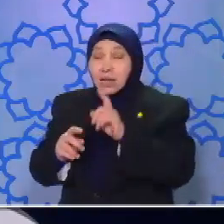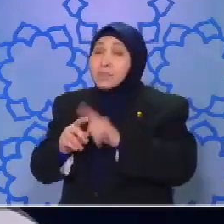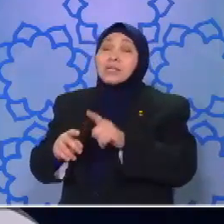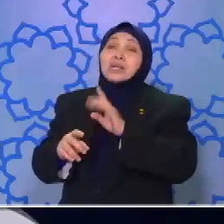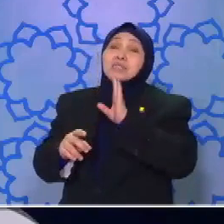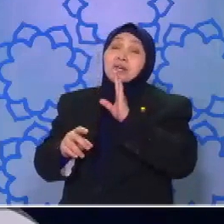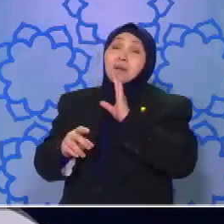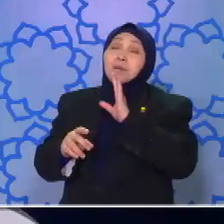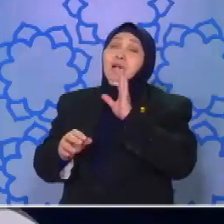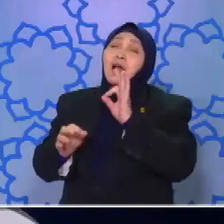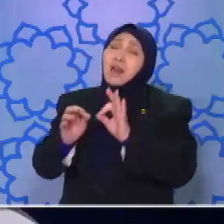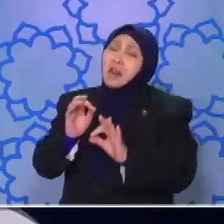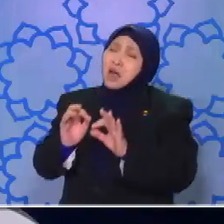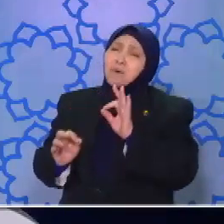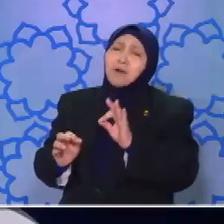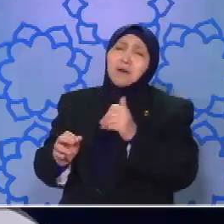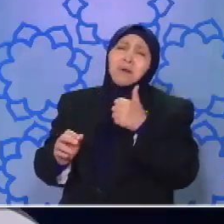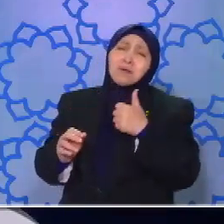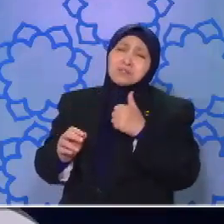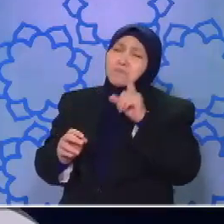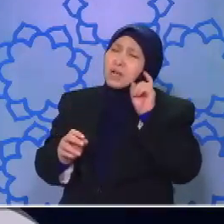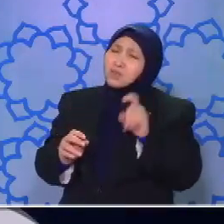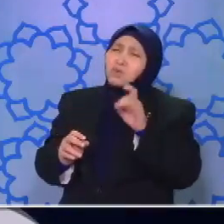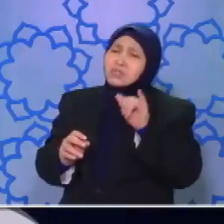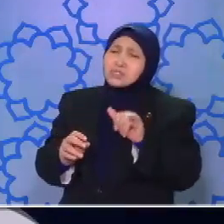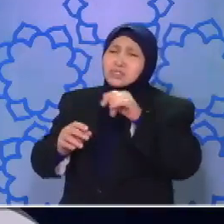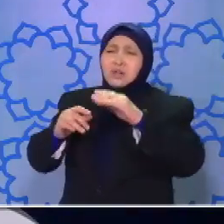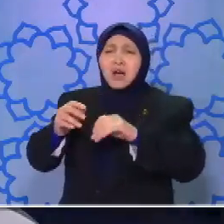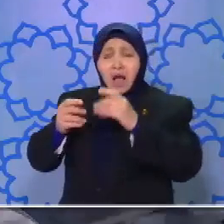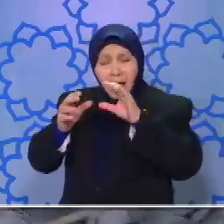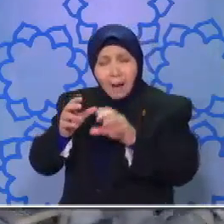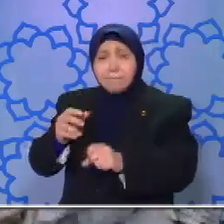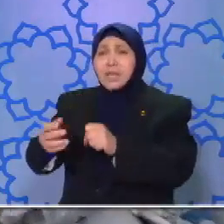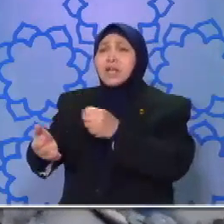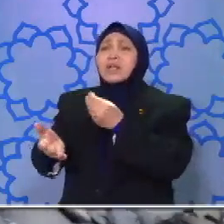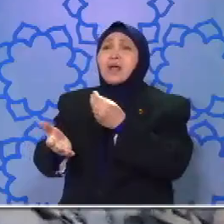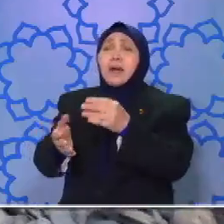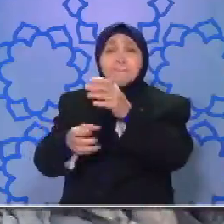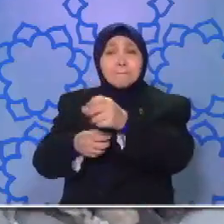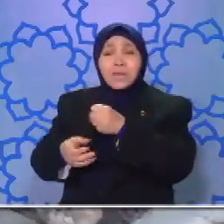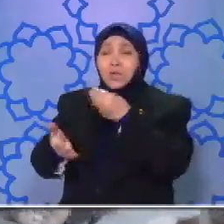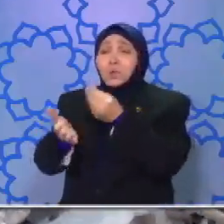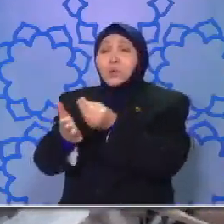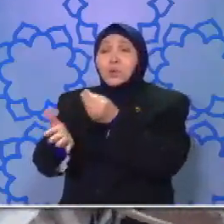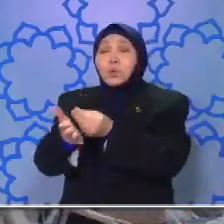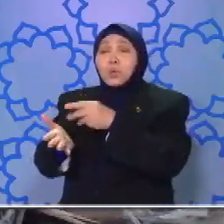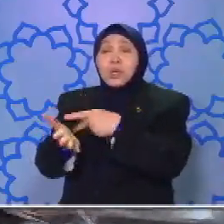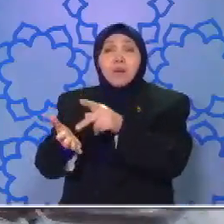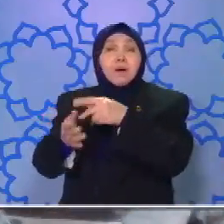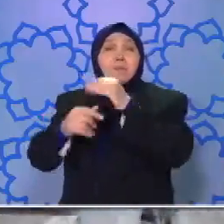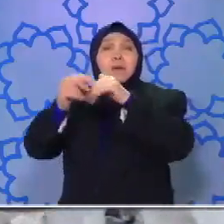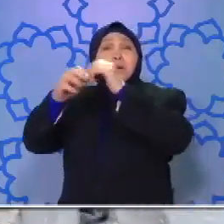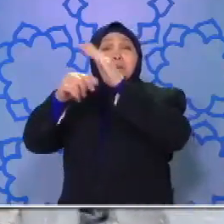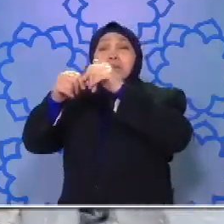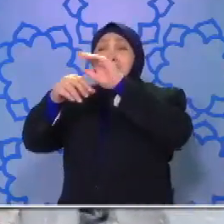lau syi'ta, kalau bagus sepatutnya kamu ambil apa, kita ambil upah kalau buat bangunan, kalau